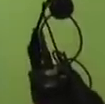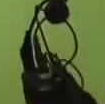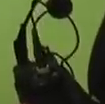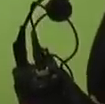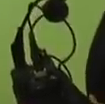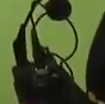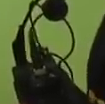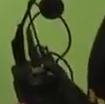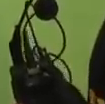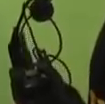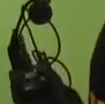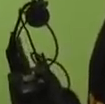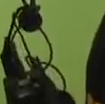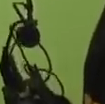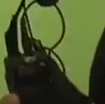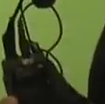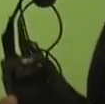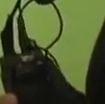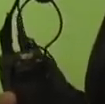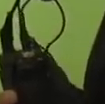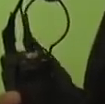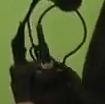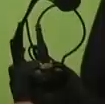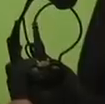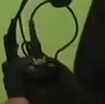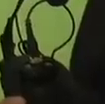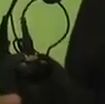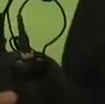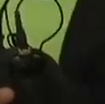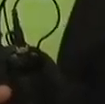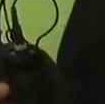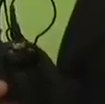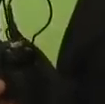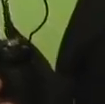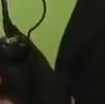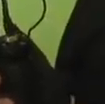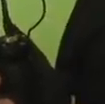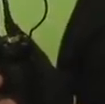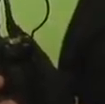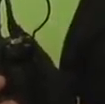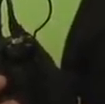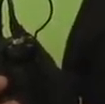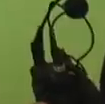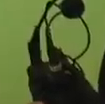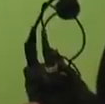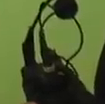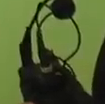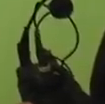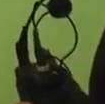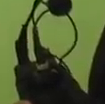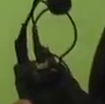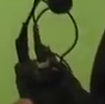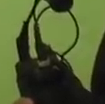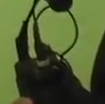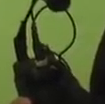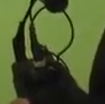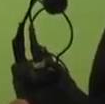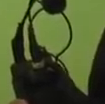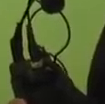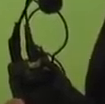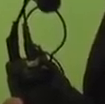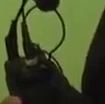minsan pag nalilate yung mga nagre-relieve, umaabot ng 14 hours, ganun. Ang sistema kasi nila